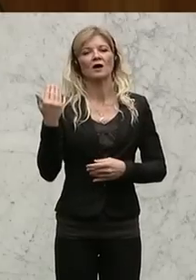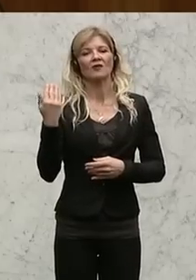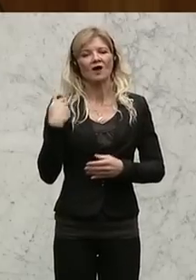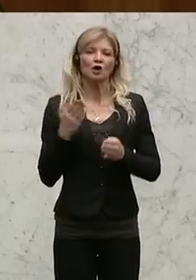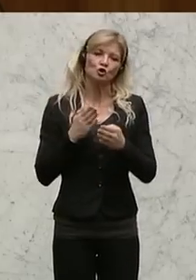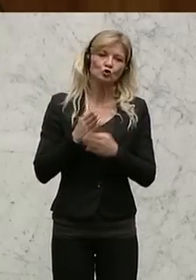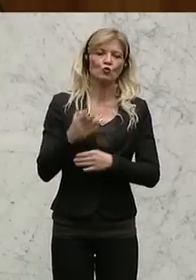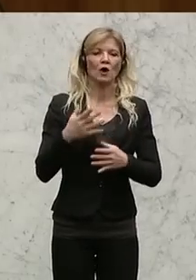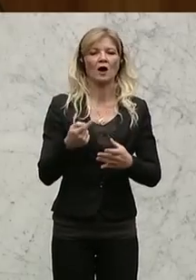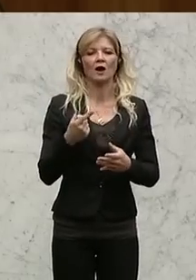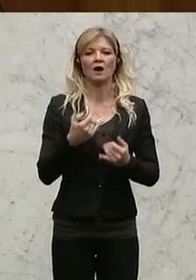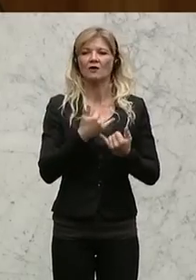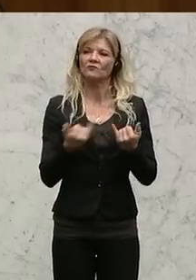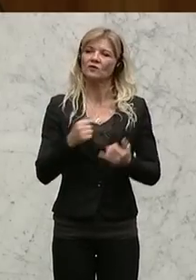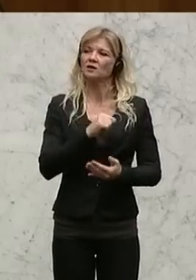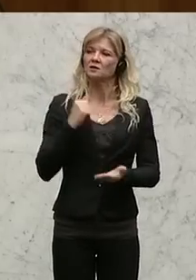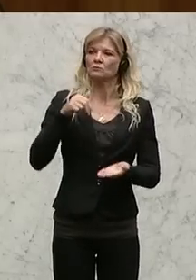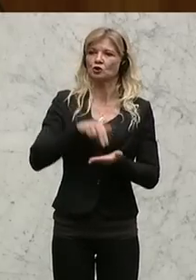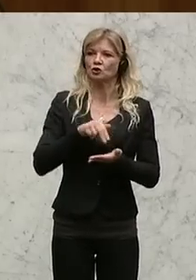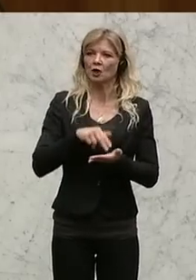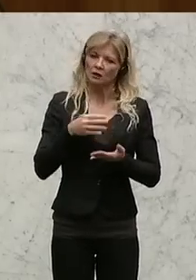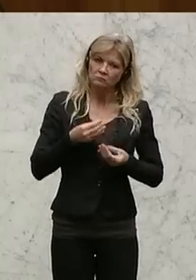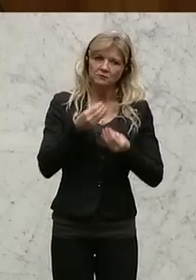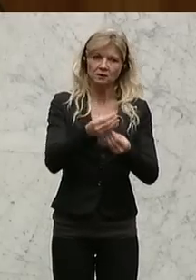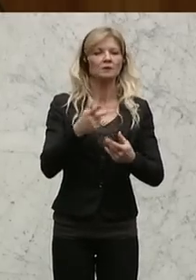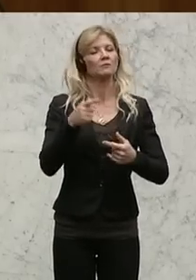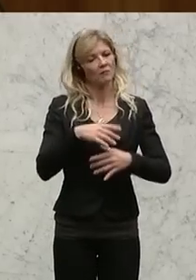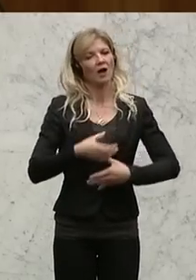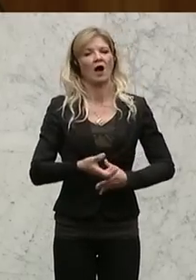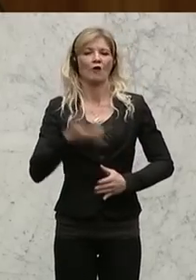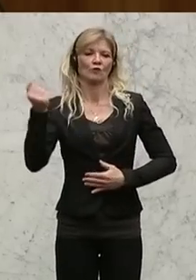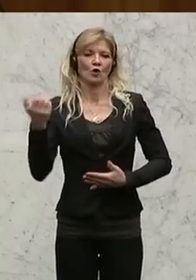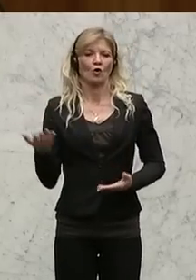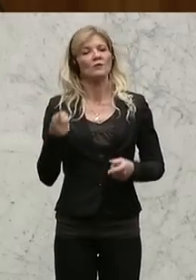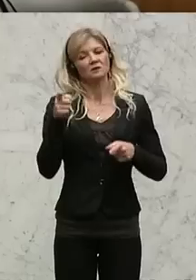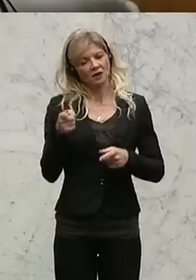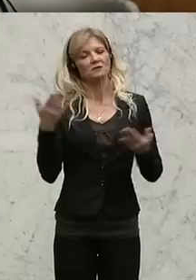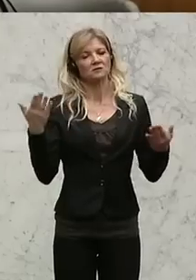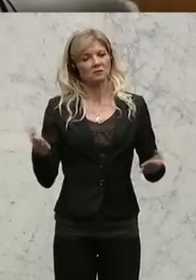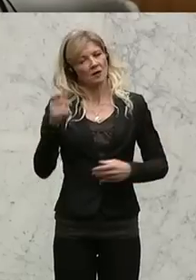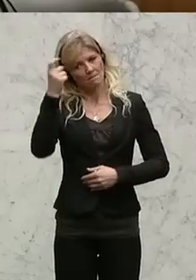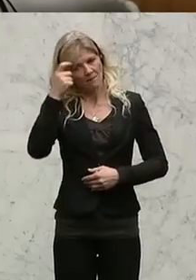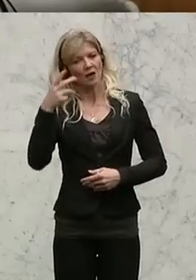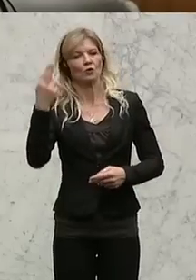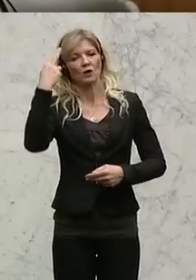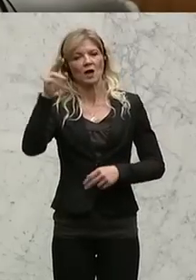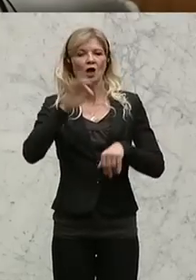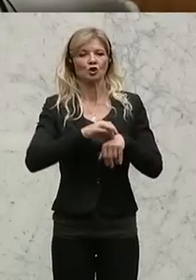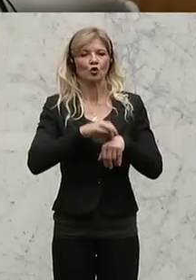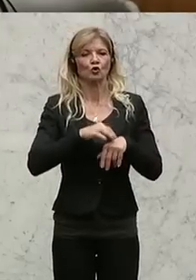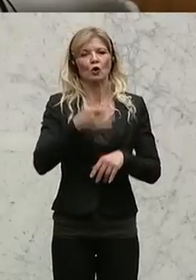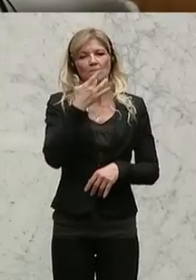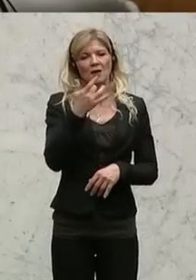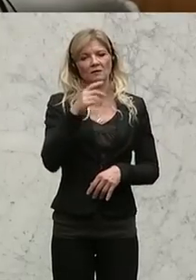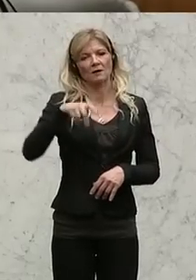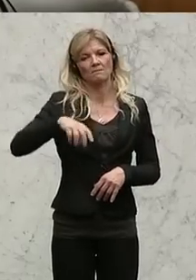die gutächtliche Meinung und Ansicht des Herrn Universitätsprofessor und Völkerrechtsexperten Dr. Peter Perntaler. Und